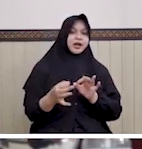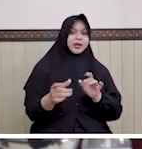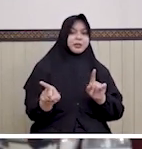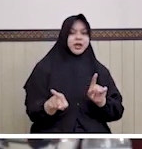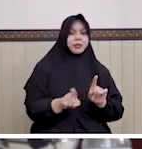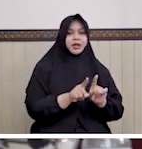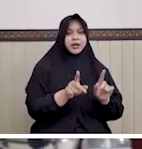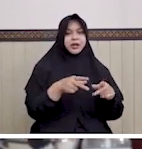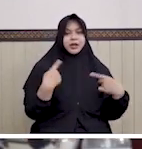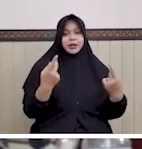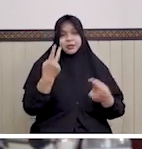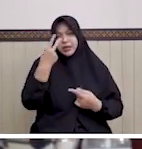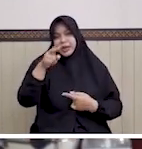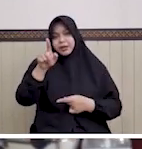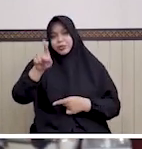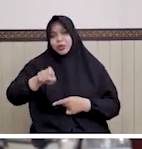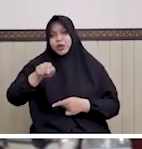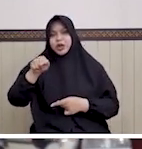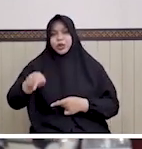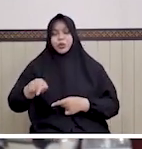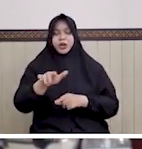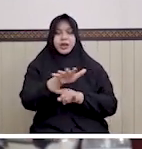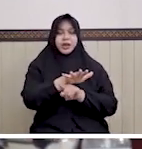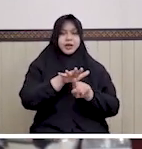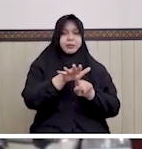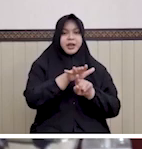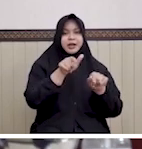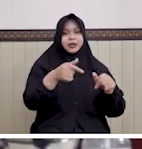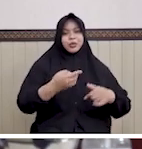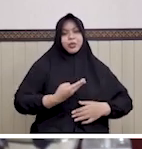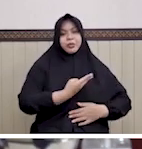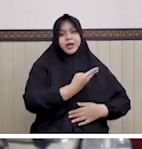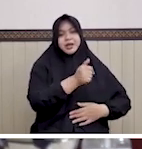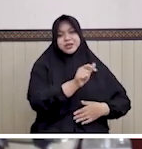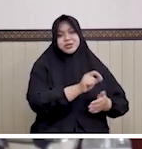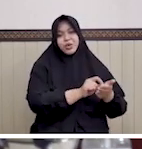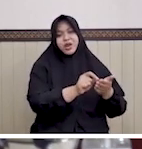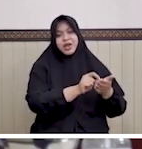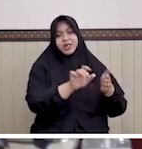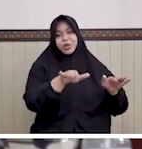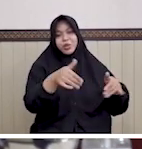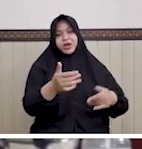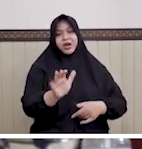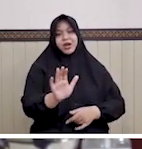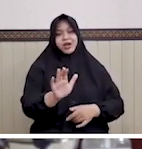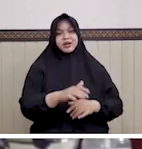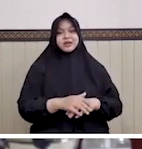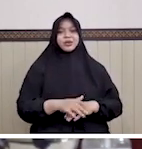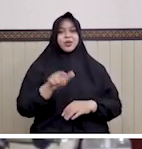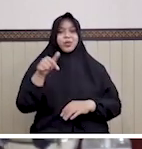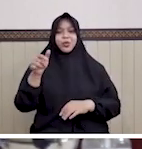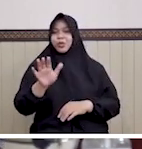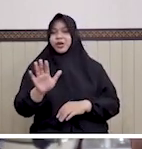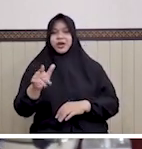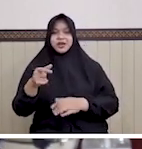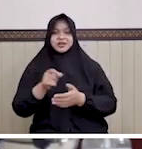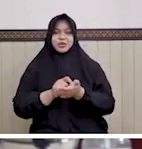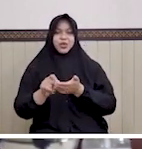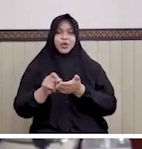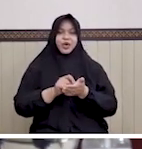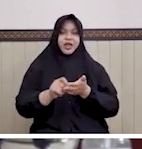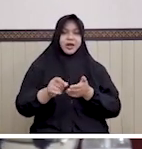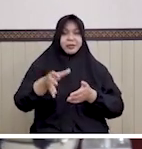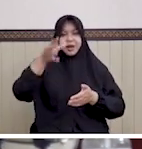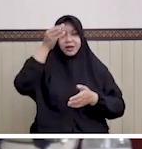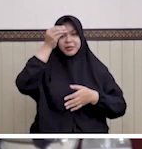jadi kita melihat kebutuhan itu ini latar belakang sih korban ini dia sekolah atau enggak Oh dia nggak sekolah dia